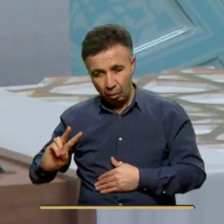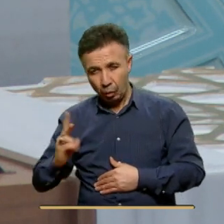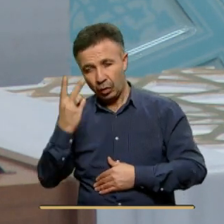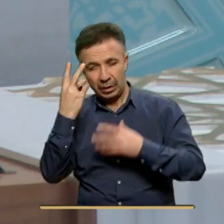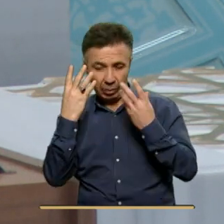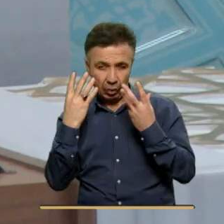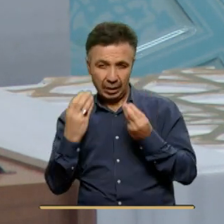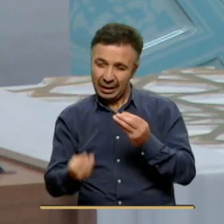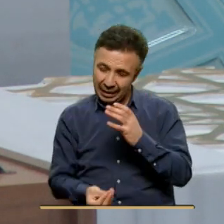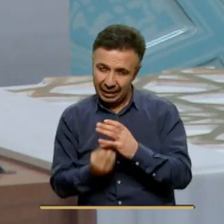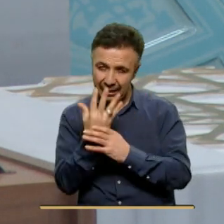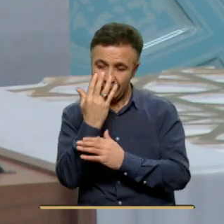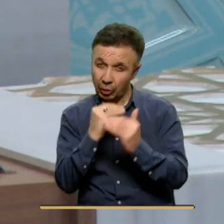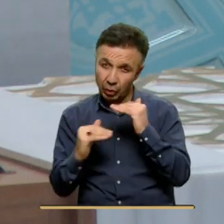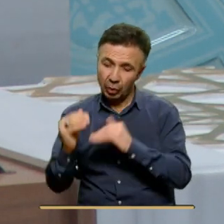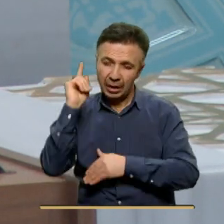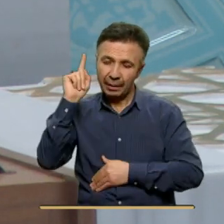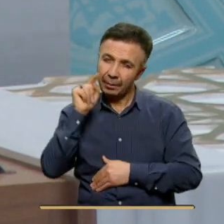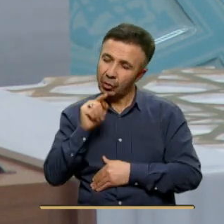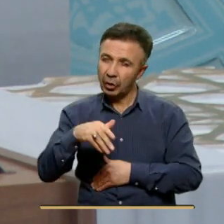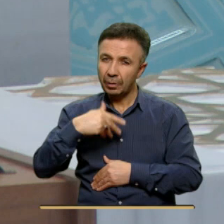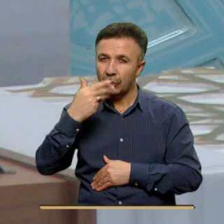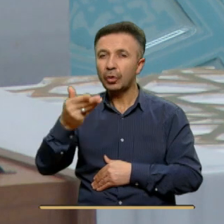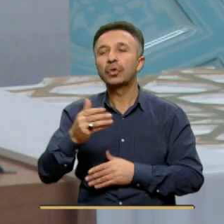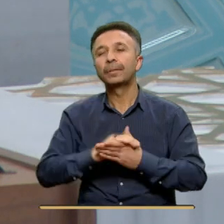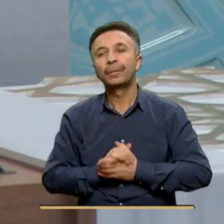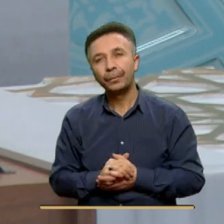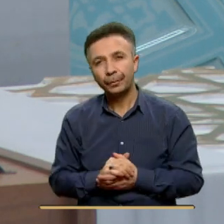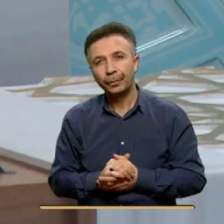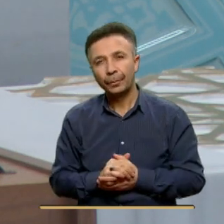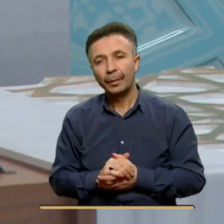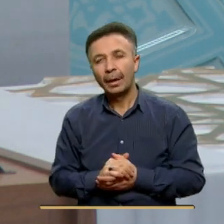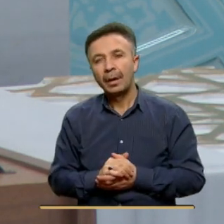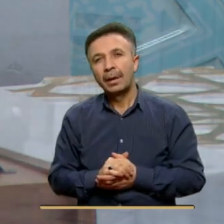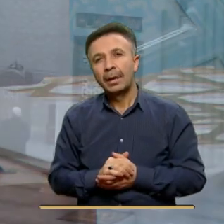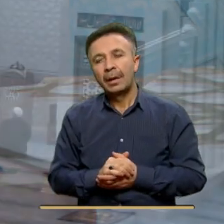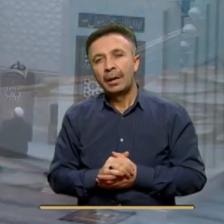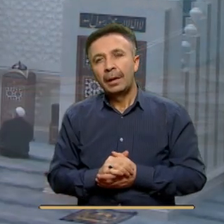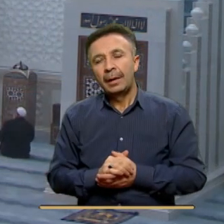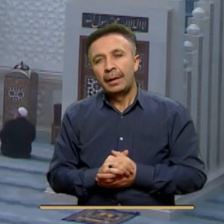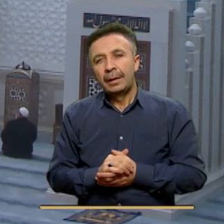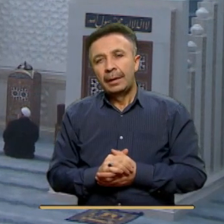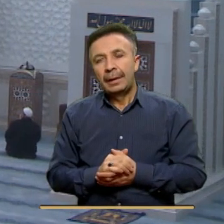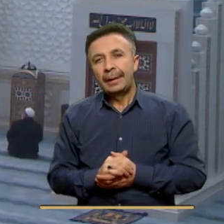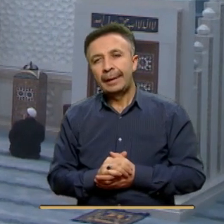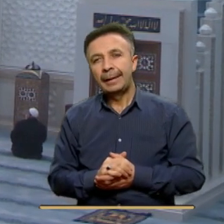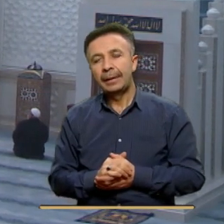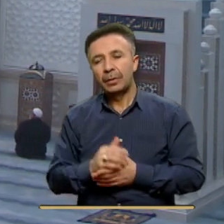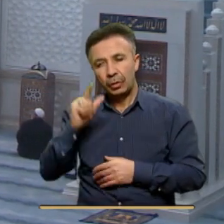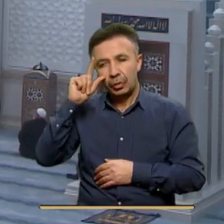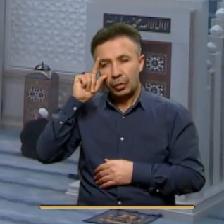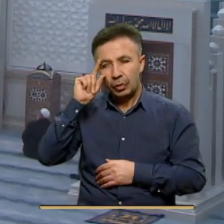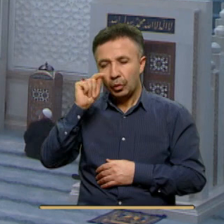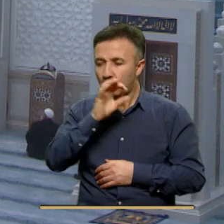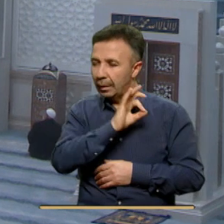Rabbimiz buyurur ki, لَقَدْ خَلَقْنَا الْاِنْسَانَ ف۪ي اَحْسَنِ تَقْو۪يمٍ Şüphesiz